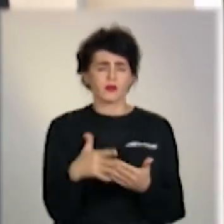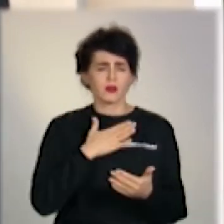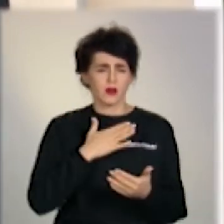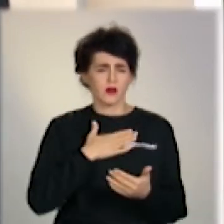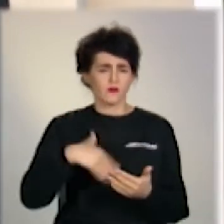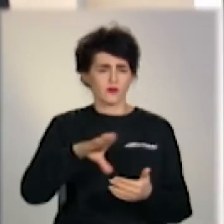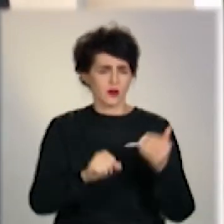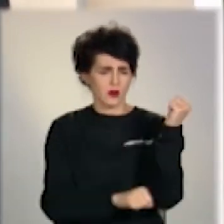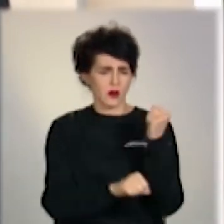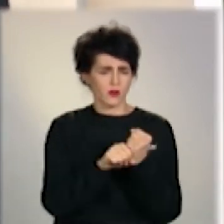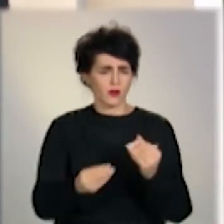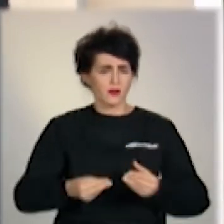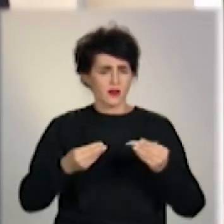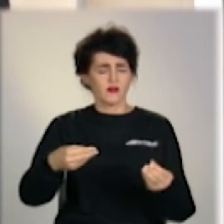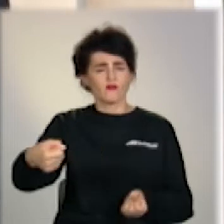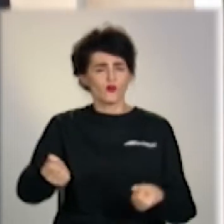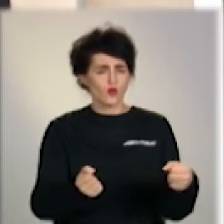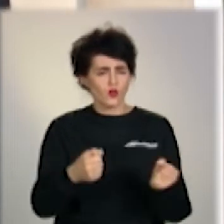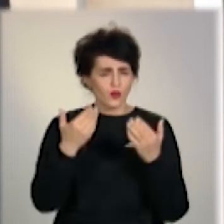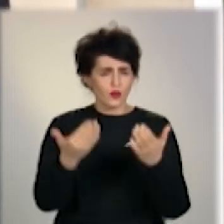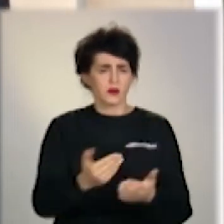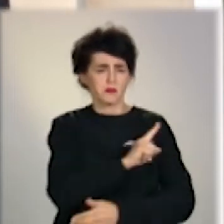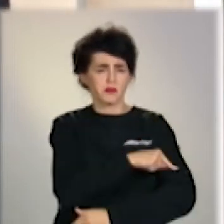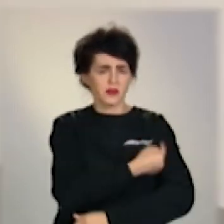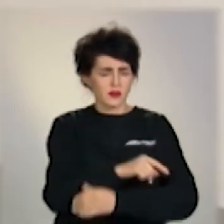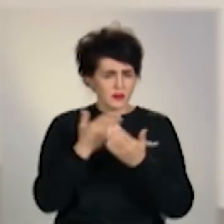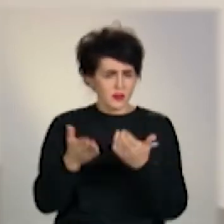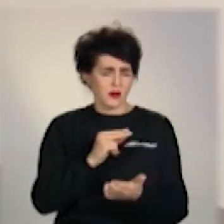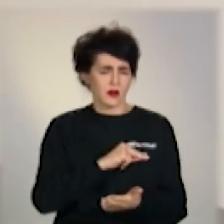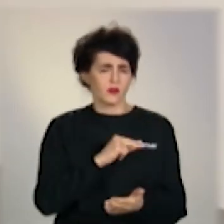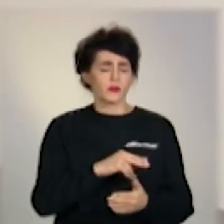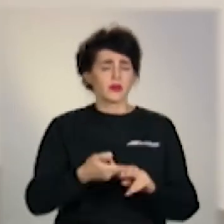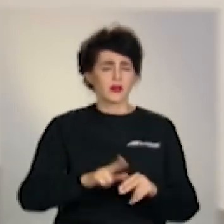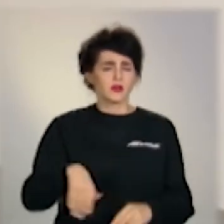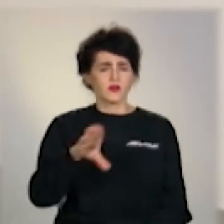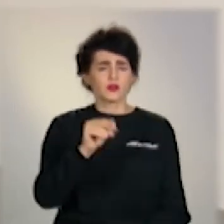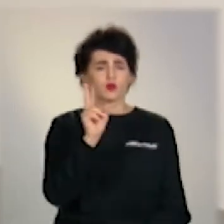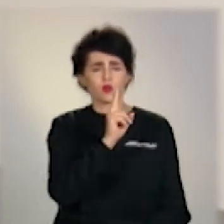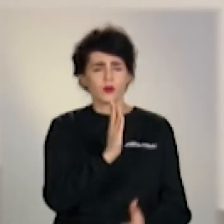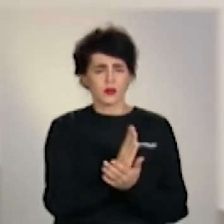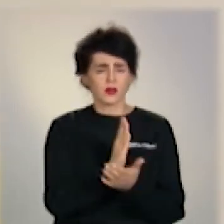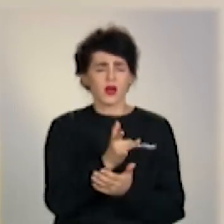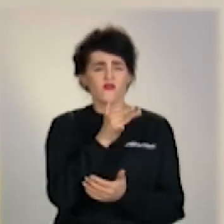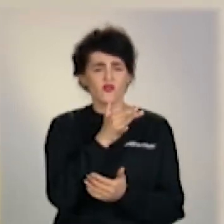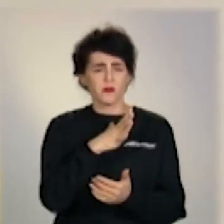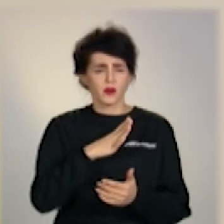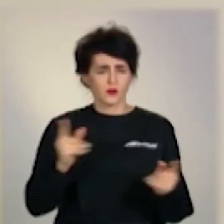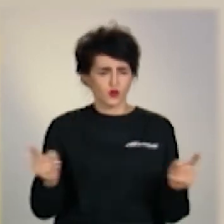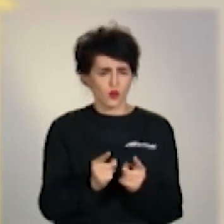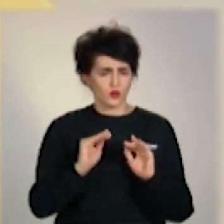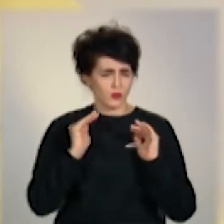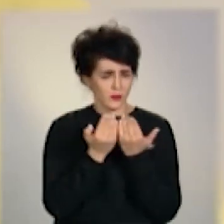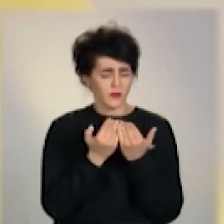нашими роботодавцями. Це водії, це медичні сестри. Є і ті, хто не розгубився під час посилення обмежень